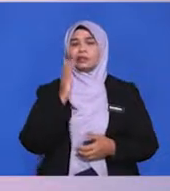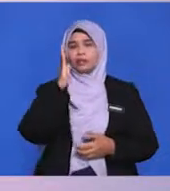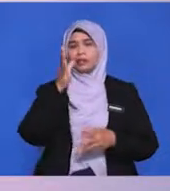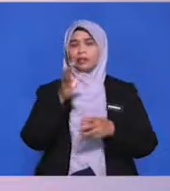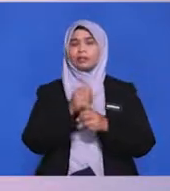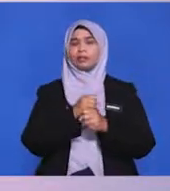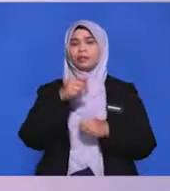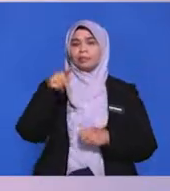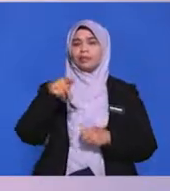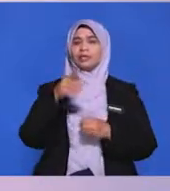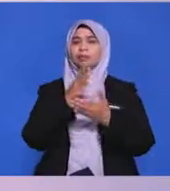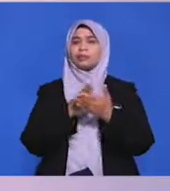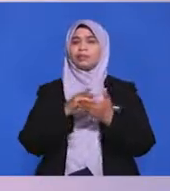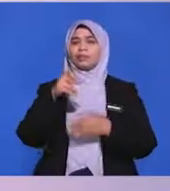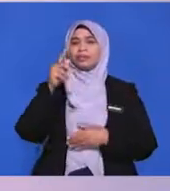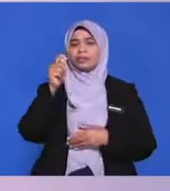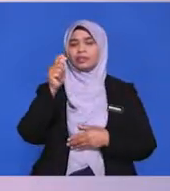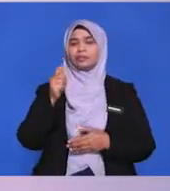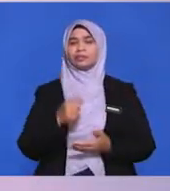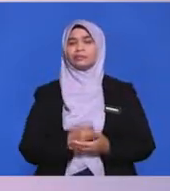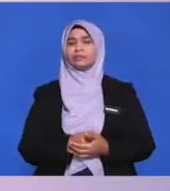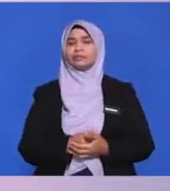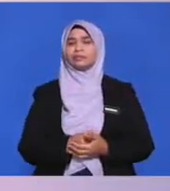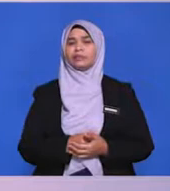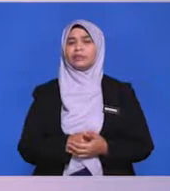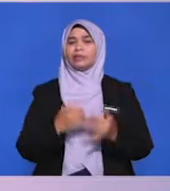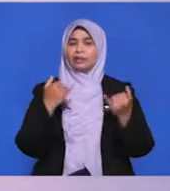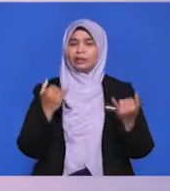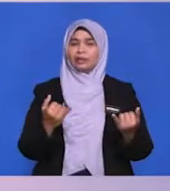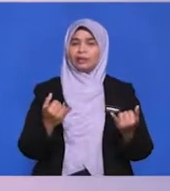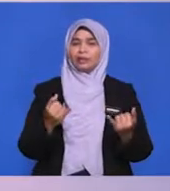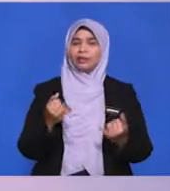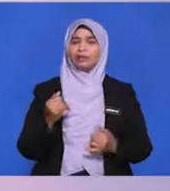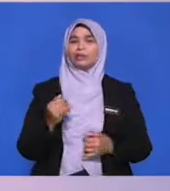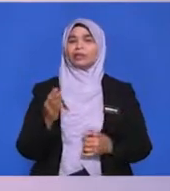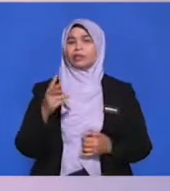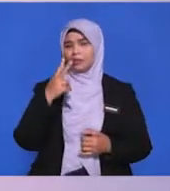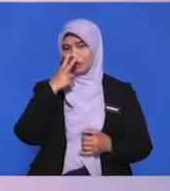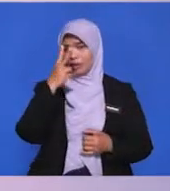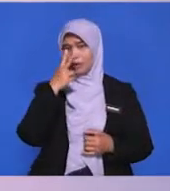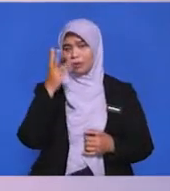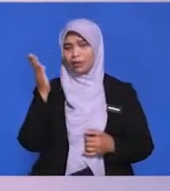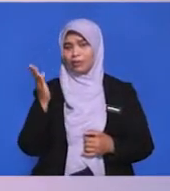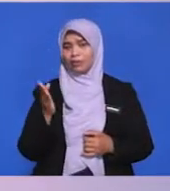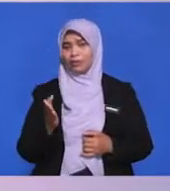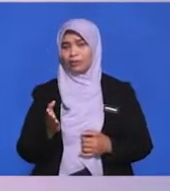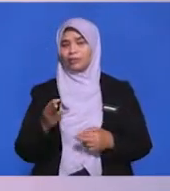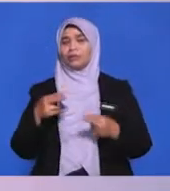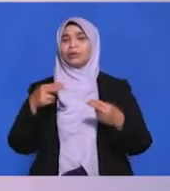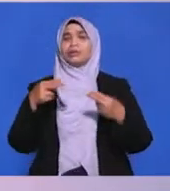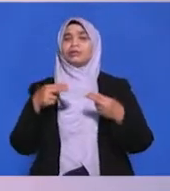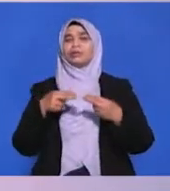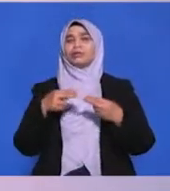dapat Pi peti Sekarang mari kita lihat pula hubungan drag